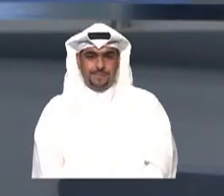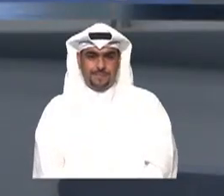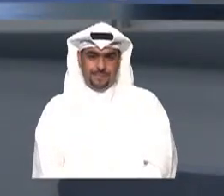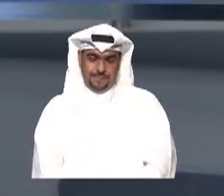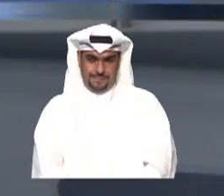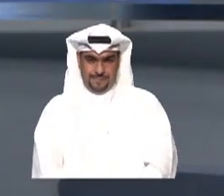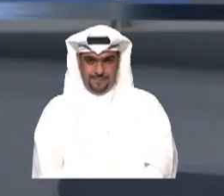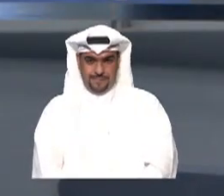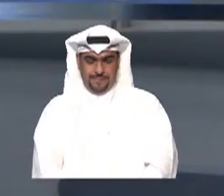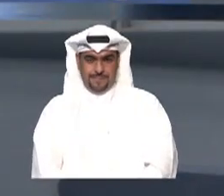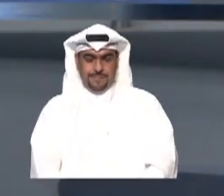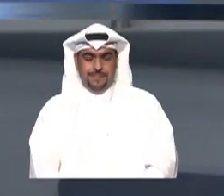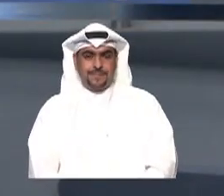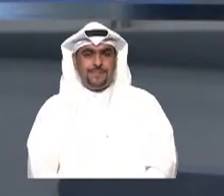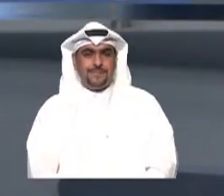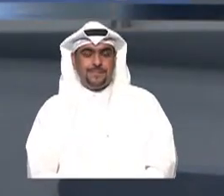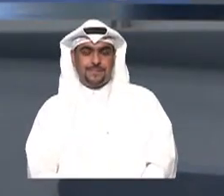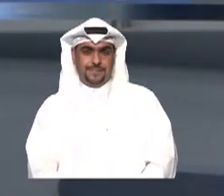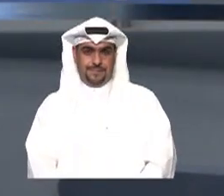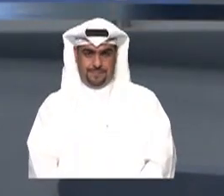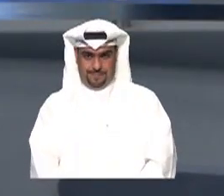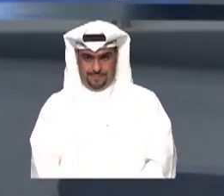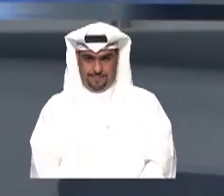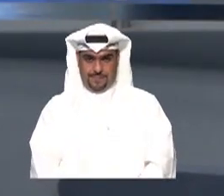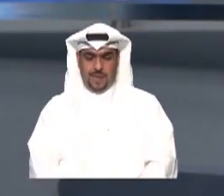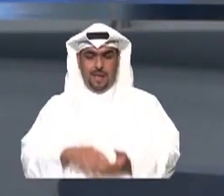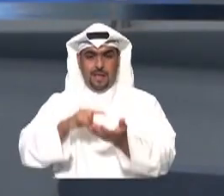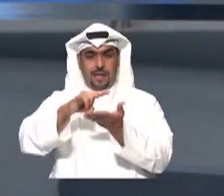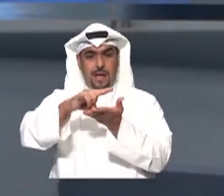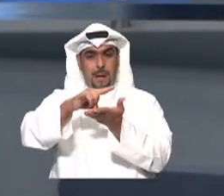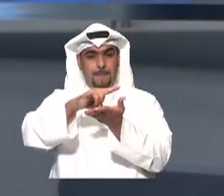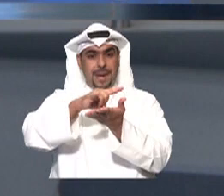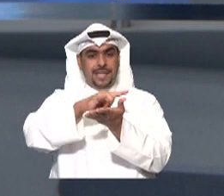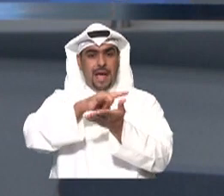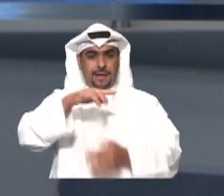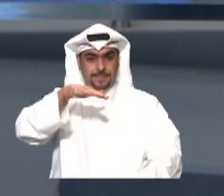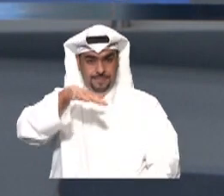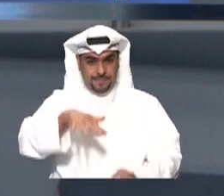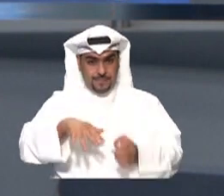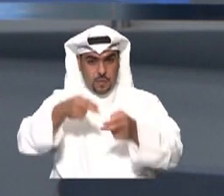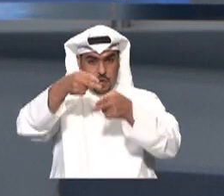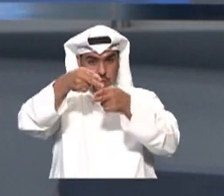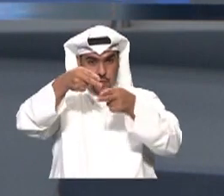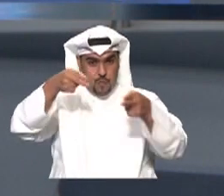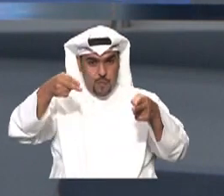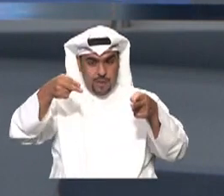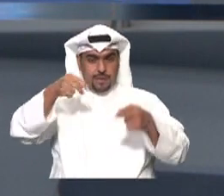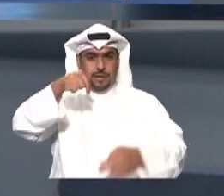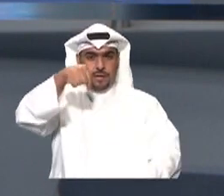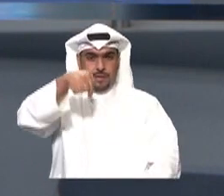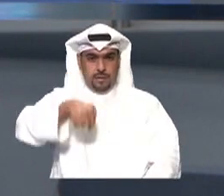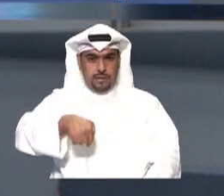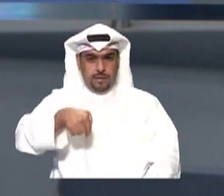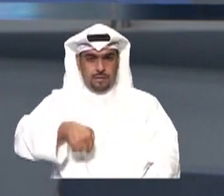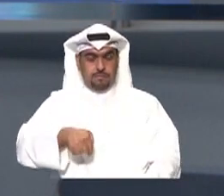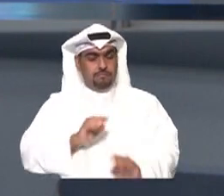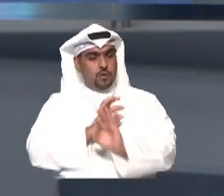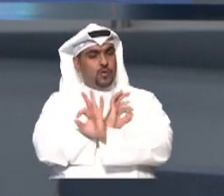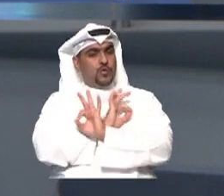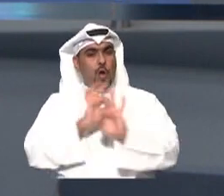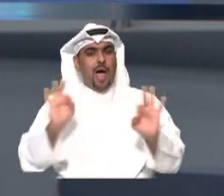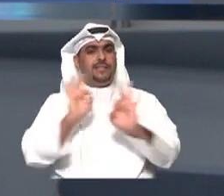تواكب الإدارة العامة للطيران المدني قرارات مجلس الوزراء والخاصة بحركة المسافرين